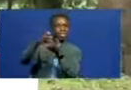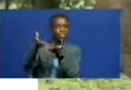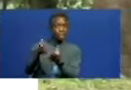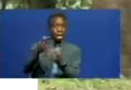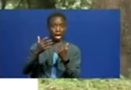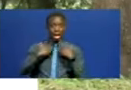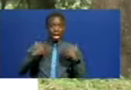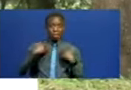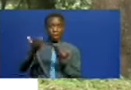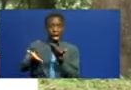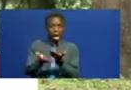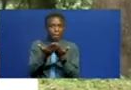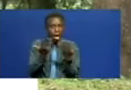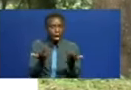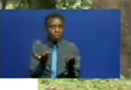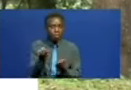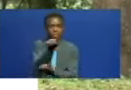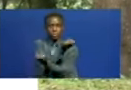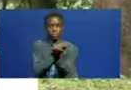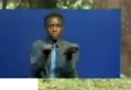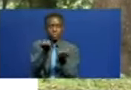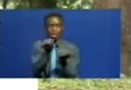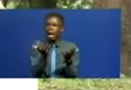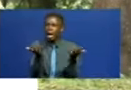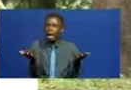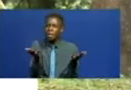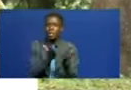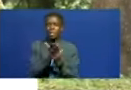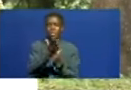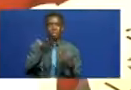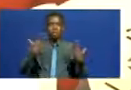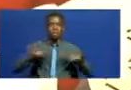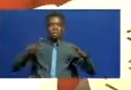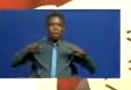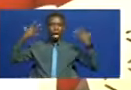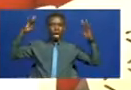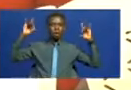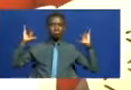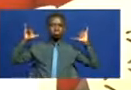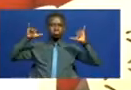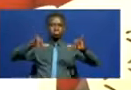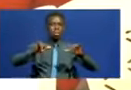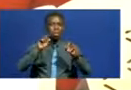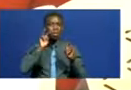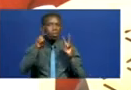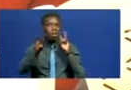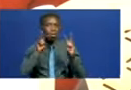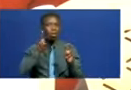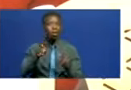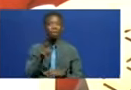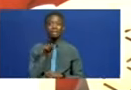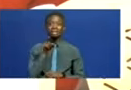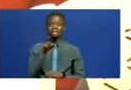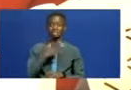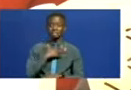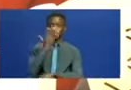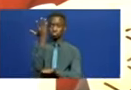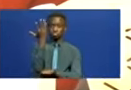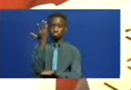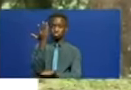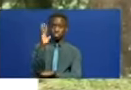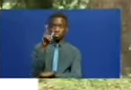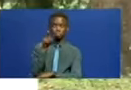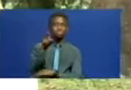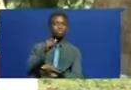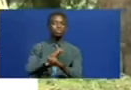uchumi kupitia tourism. Misitu yetu pia inalinda